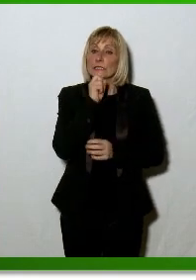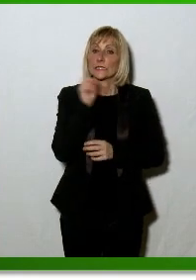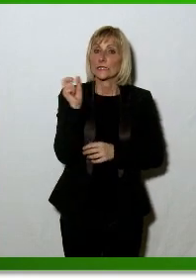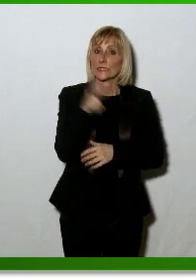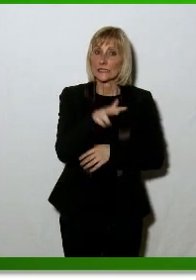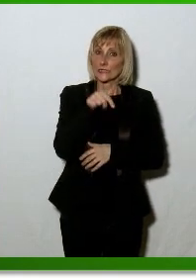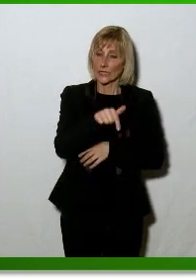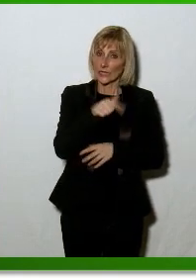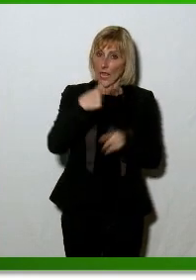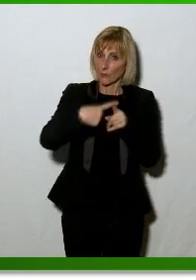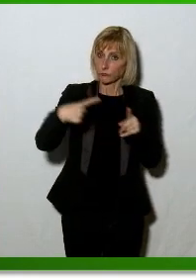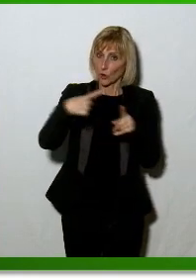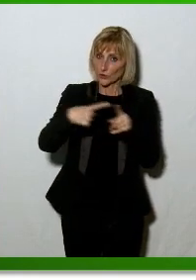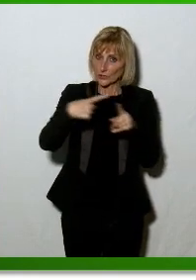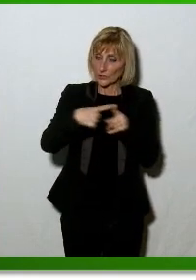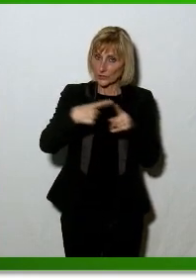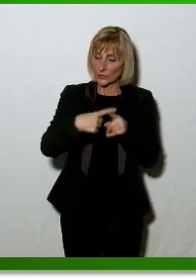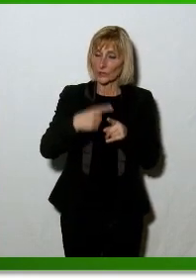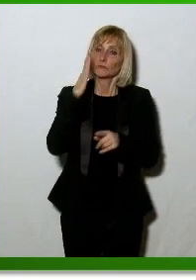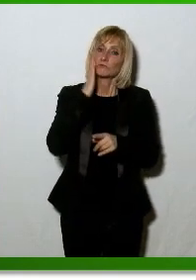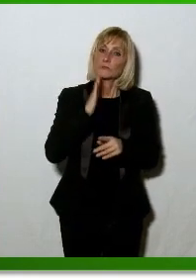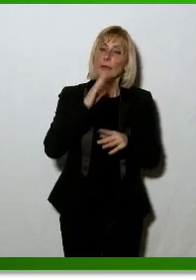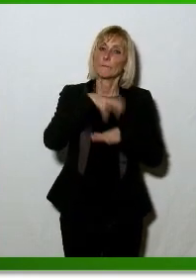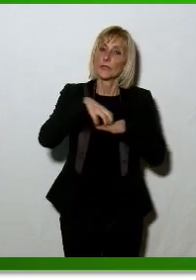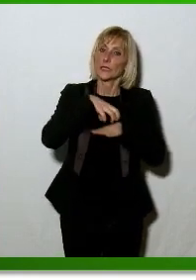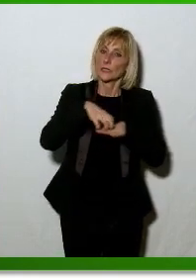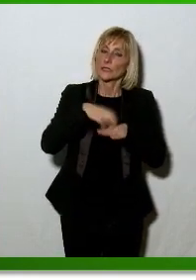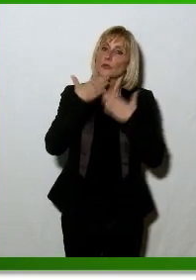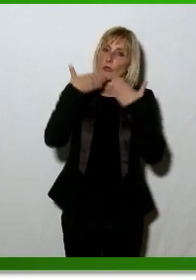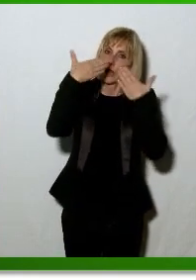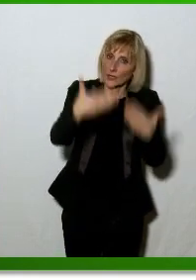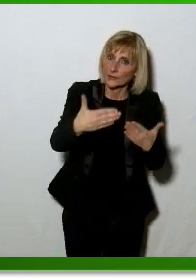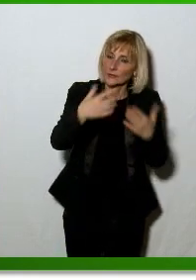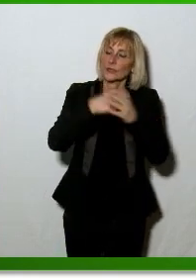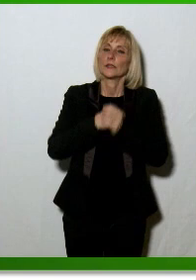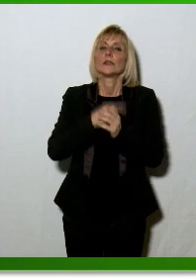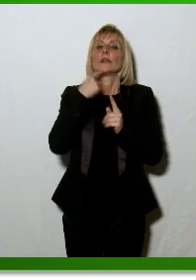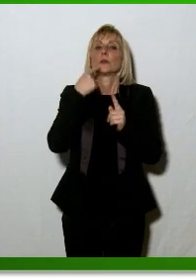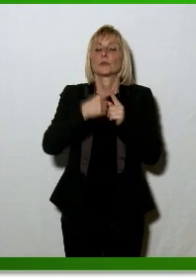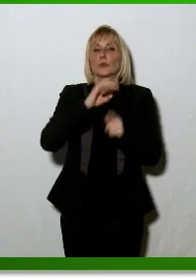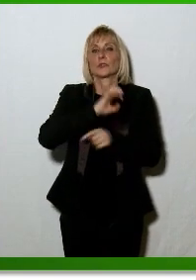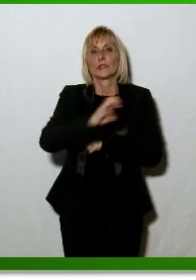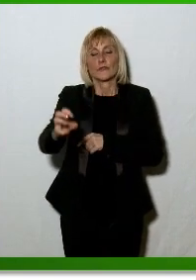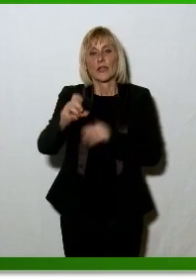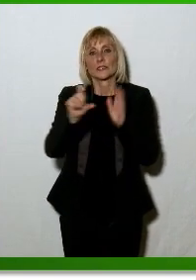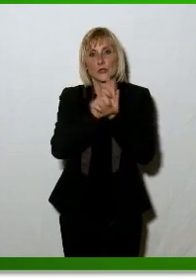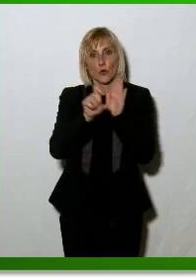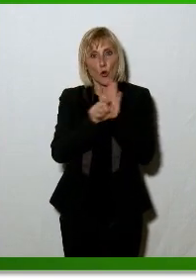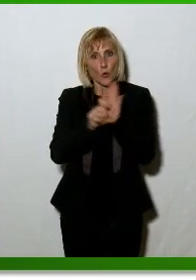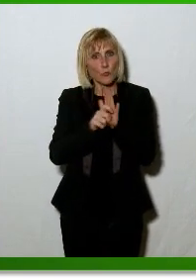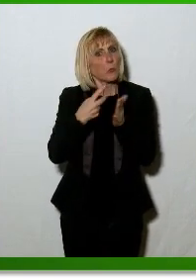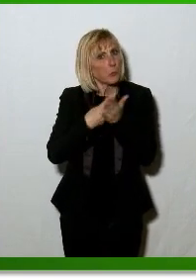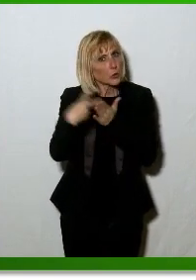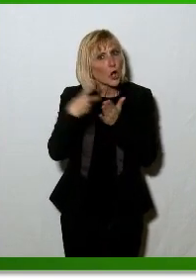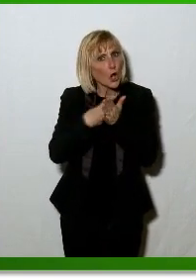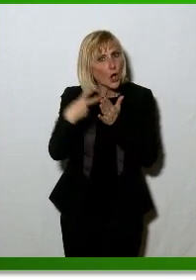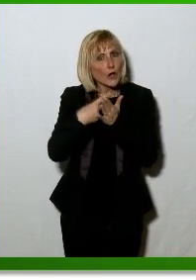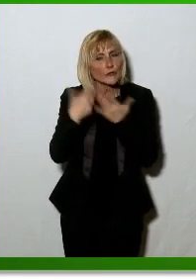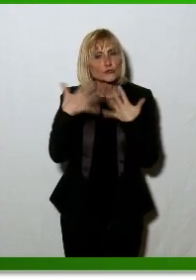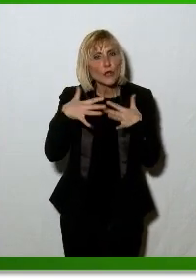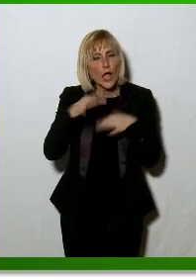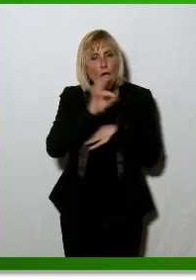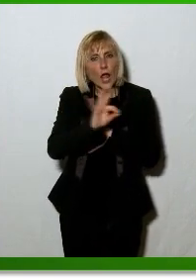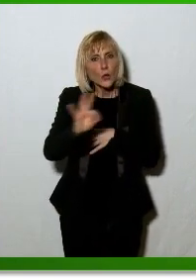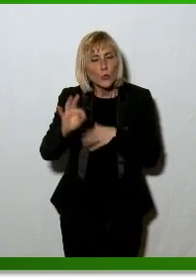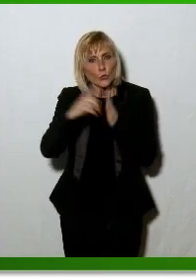estremamente positivo di cui signor ministro vi siamo grati e diverse Amministrazioni comunali stanno sperimentando da alcuni